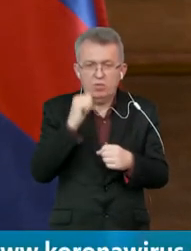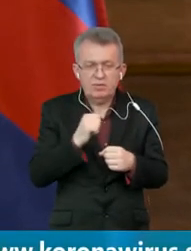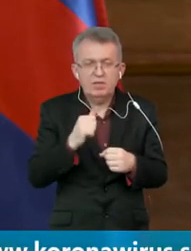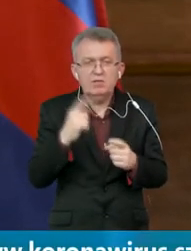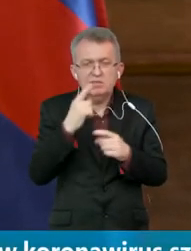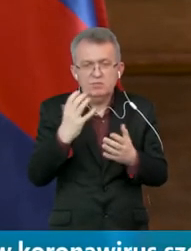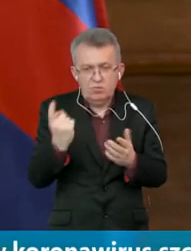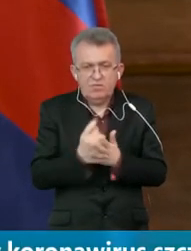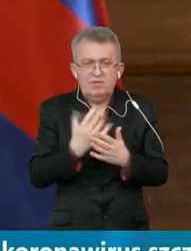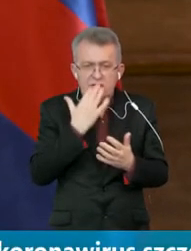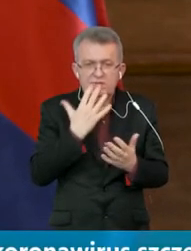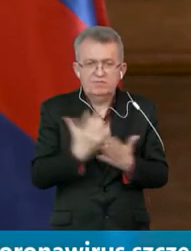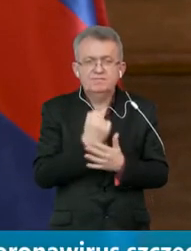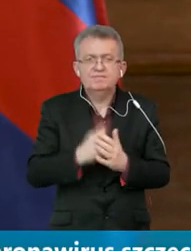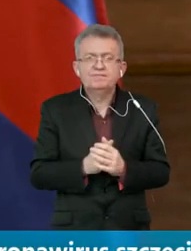drogę uda się zrealizować.